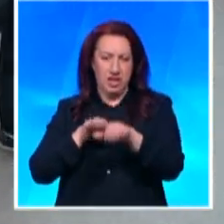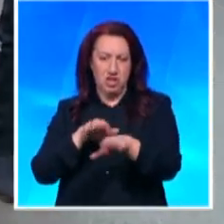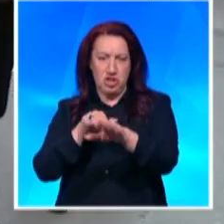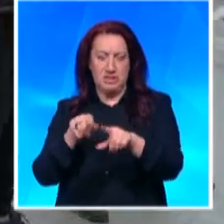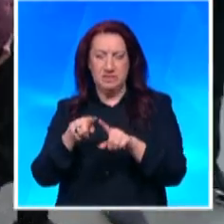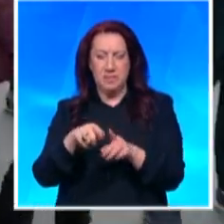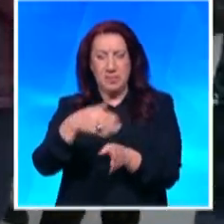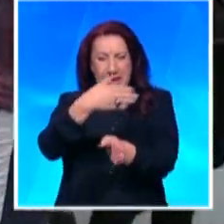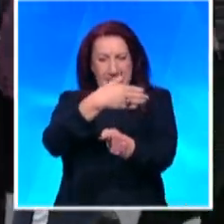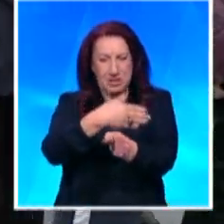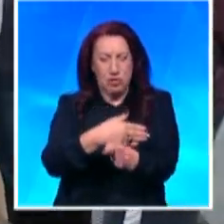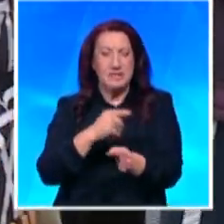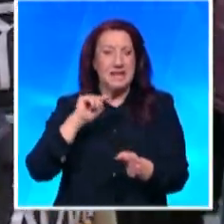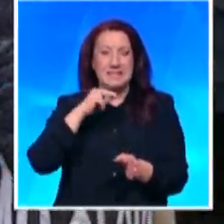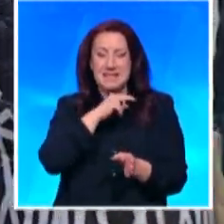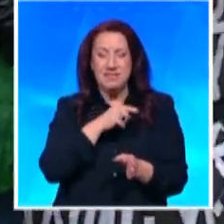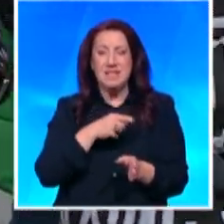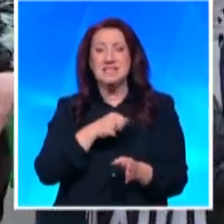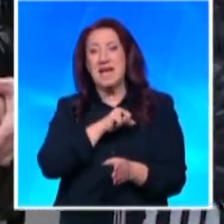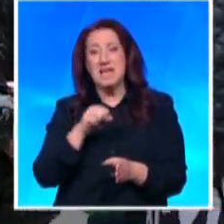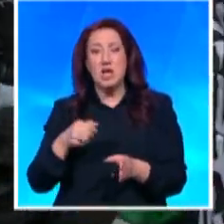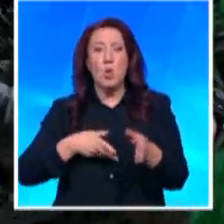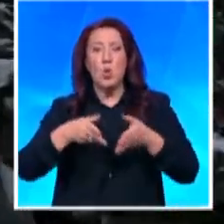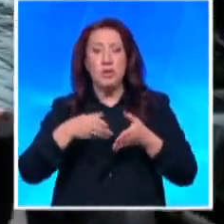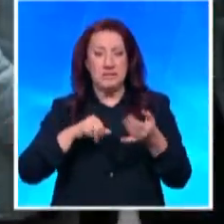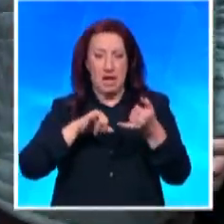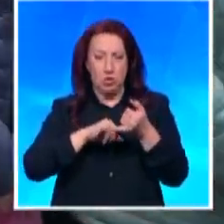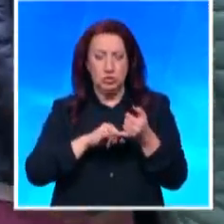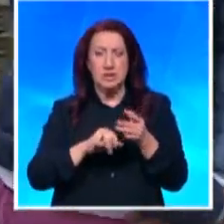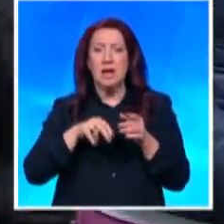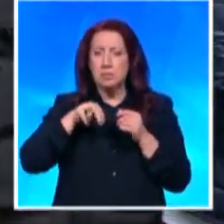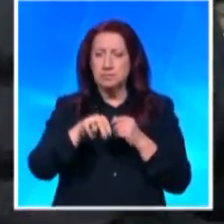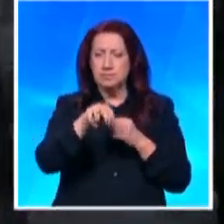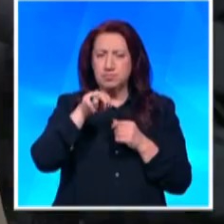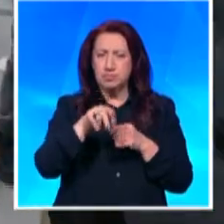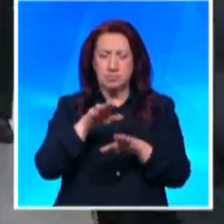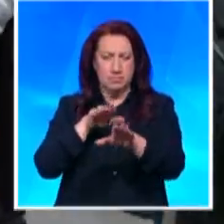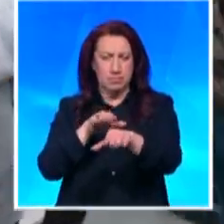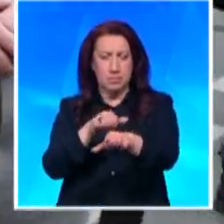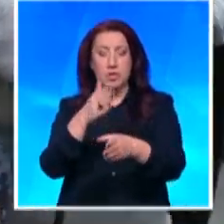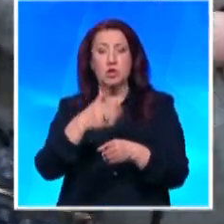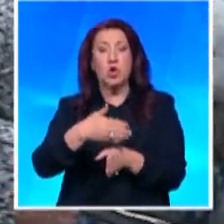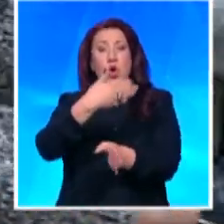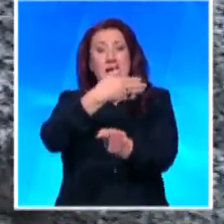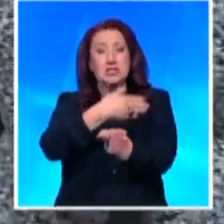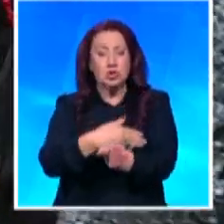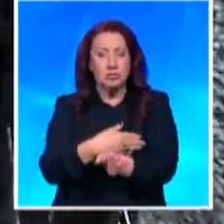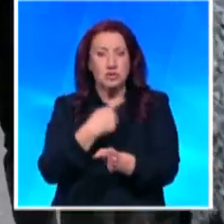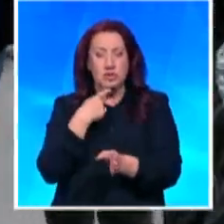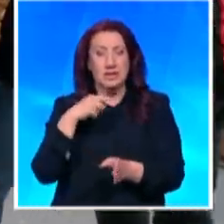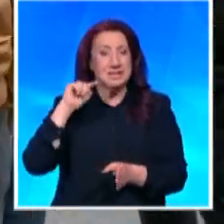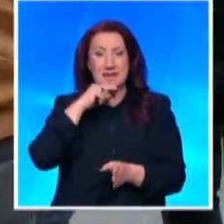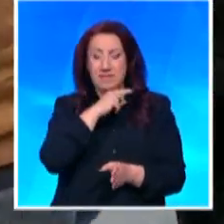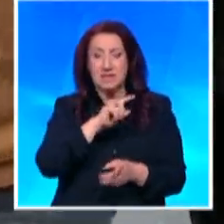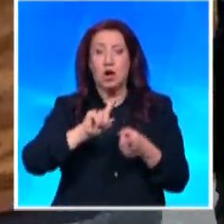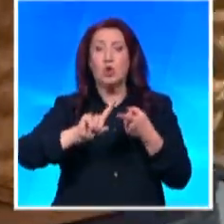от булевард Сливница и улица Русе и да стигнат до кръстовището с булевард Константин Величков, където също да има